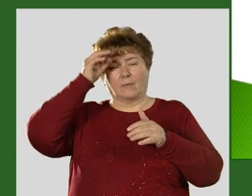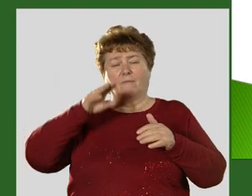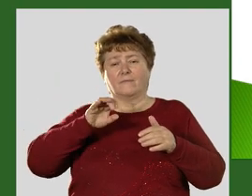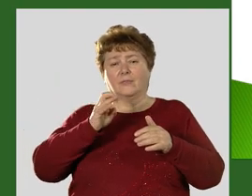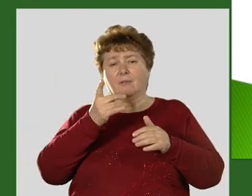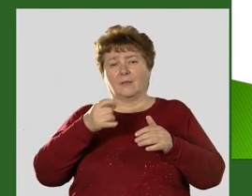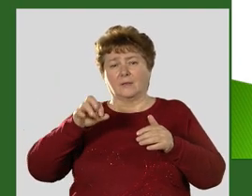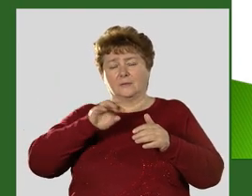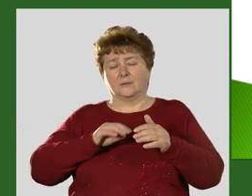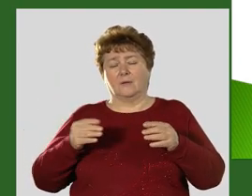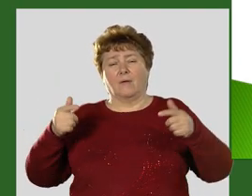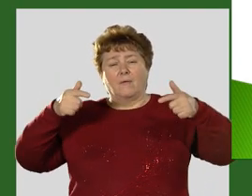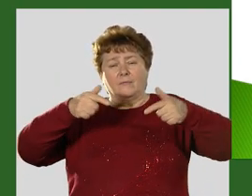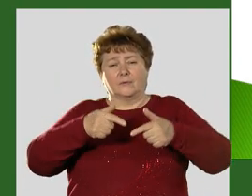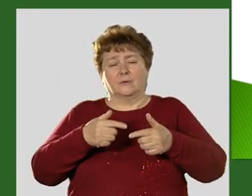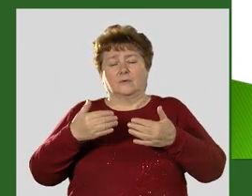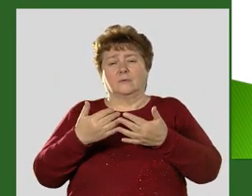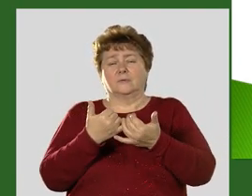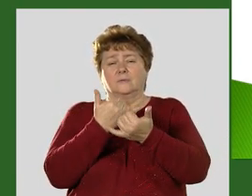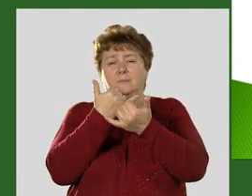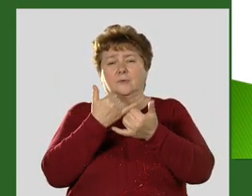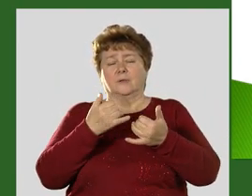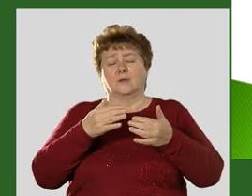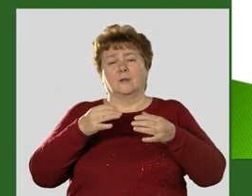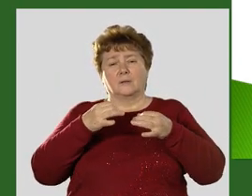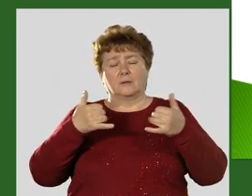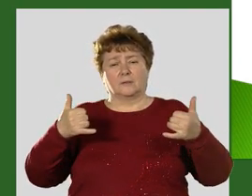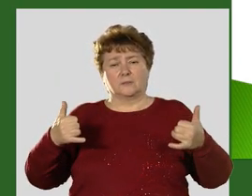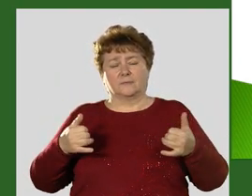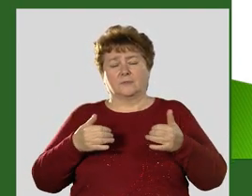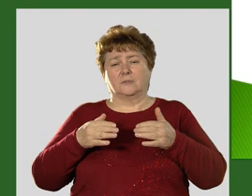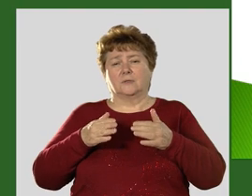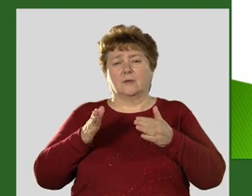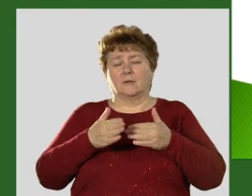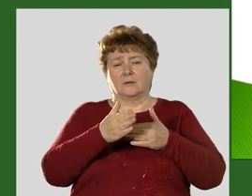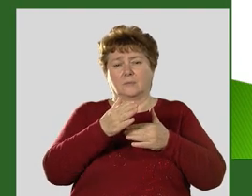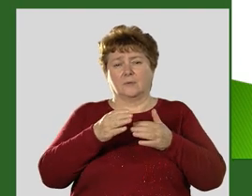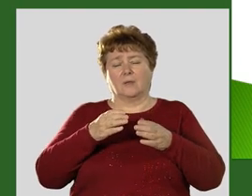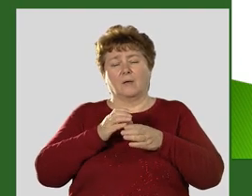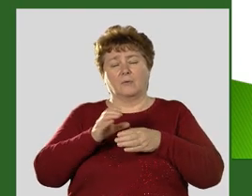Финляндии внедряет современные методы ихтиологии для развития рыбной отрасли.